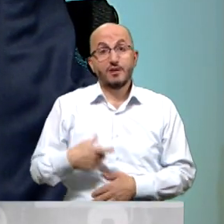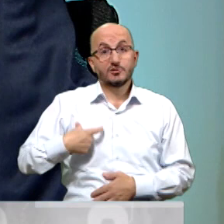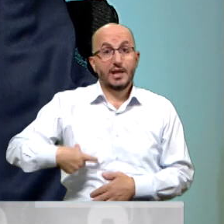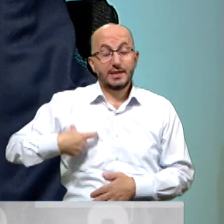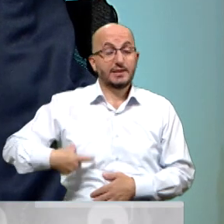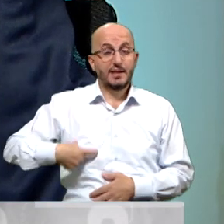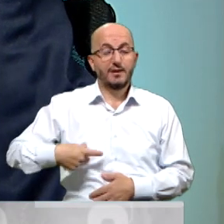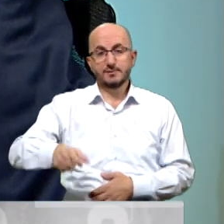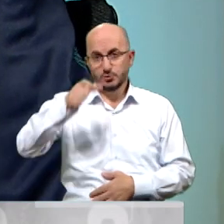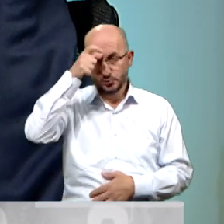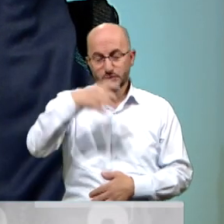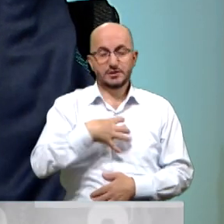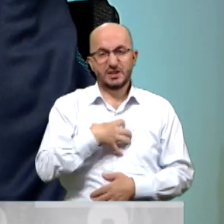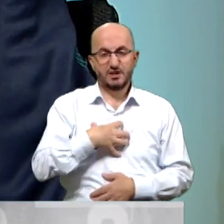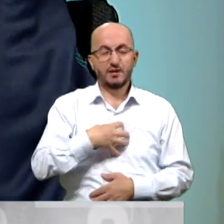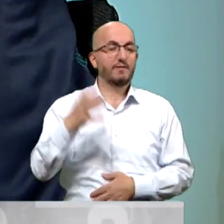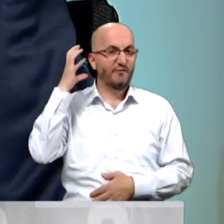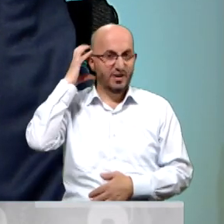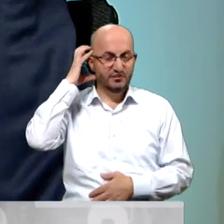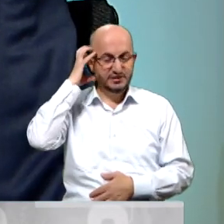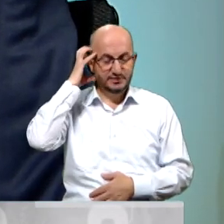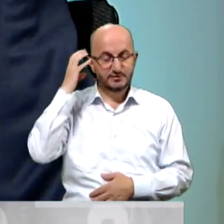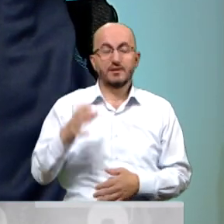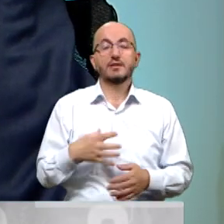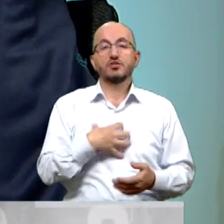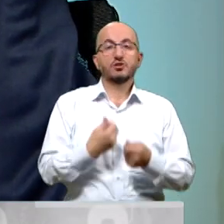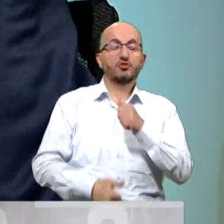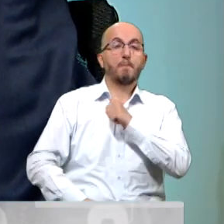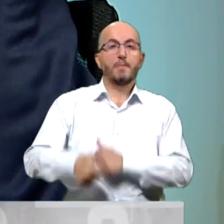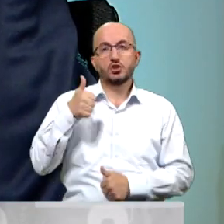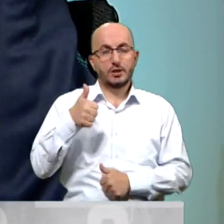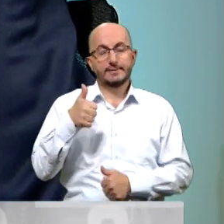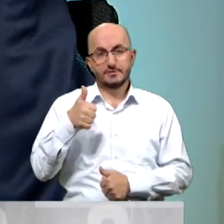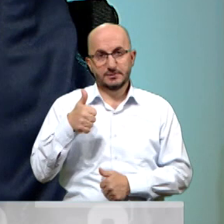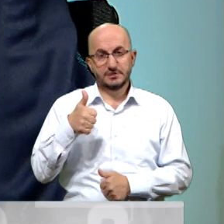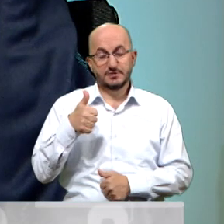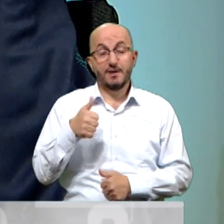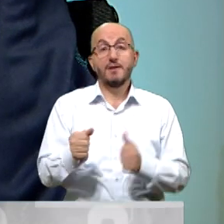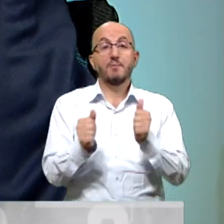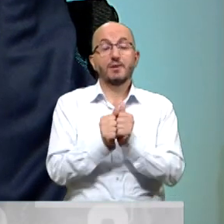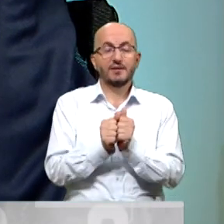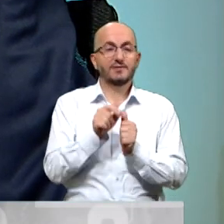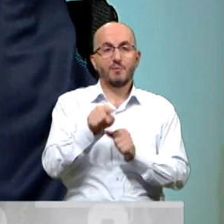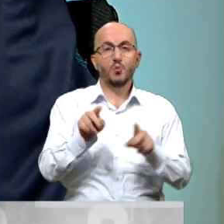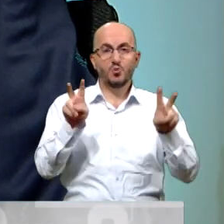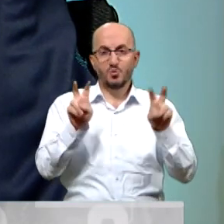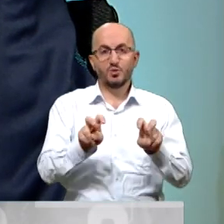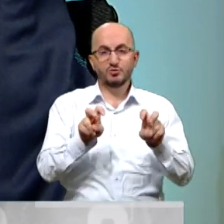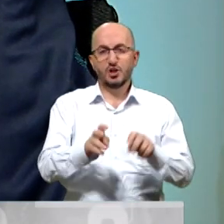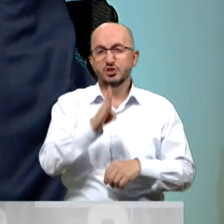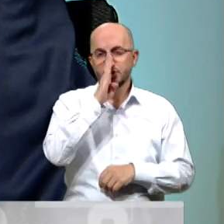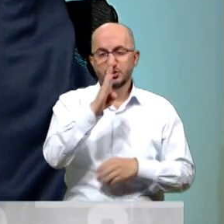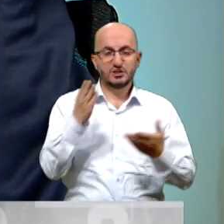Özellikle Türkiye Diyanet Vakfı'nın ve Diyanet İşleri Başkanlığımızın birlikte bu konuda